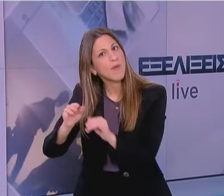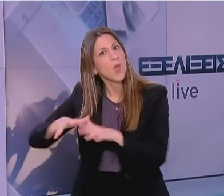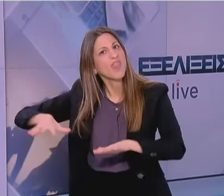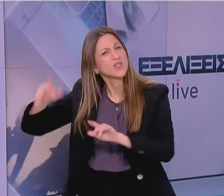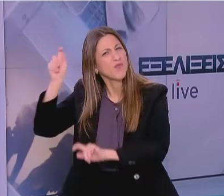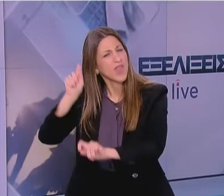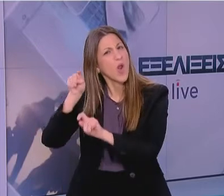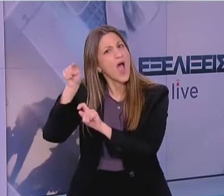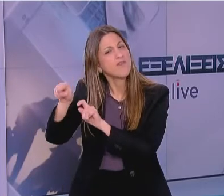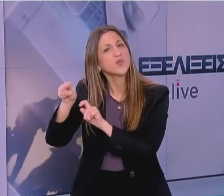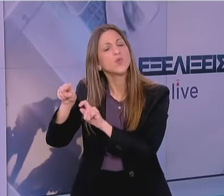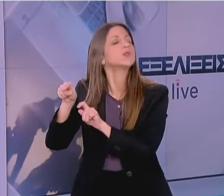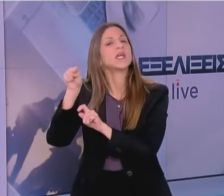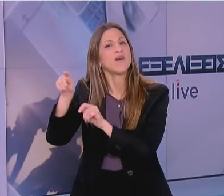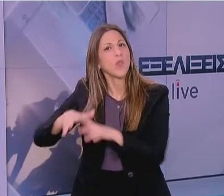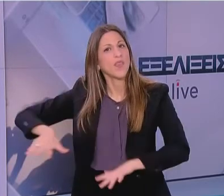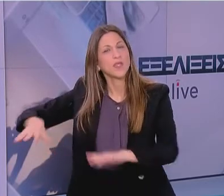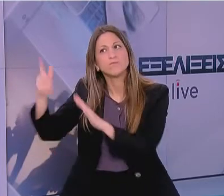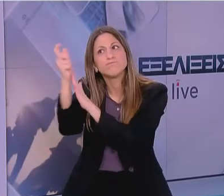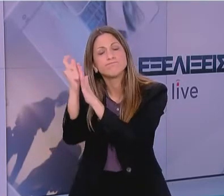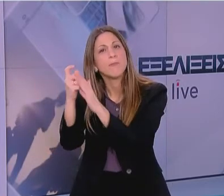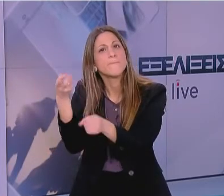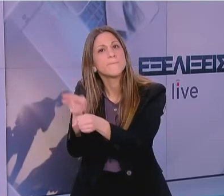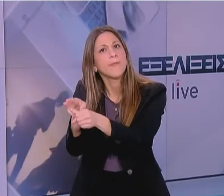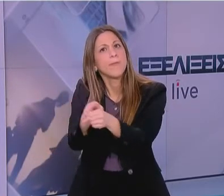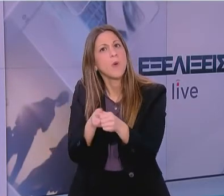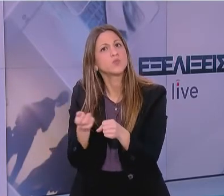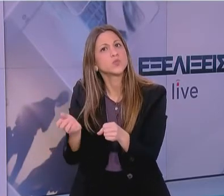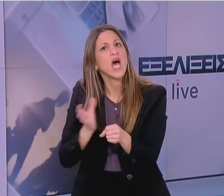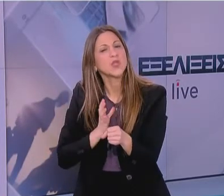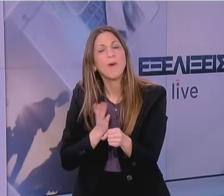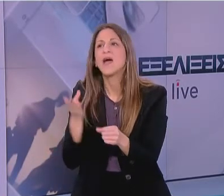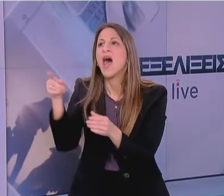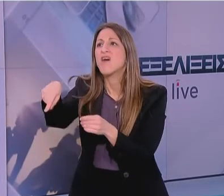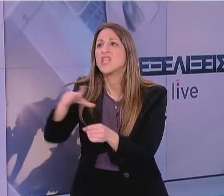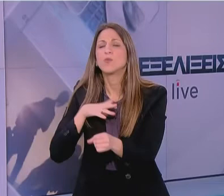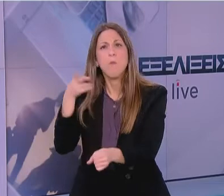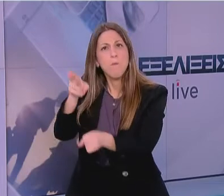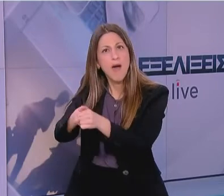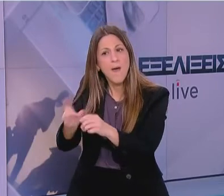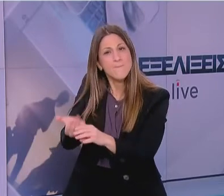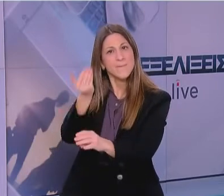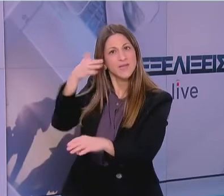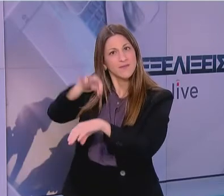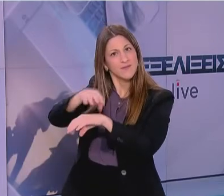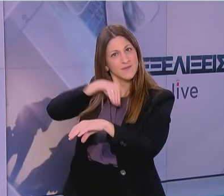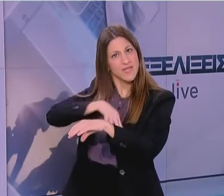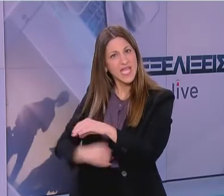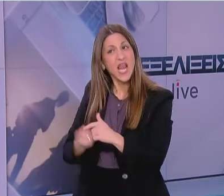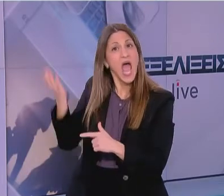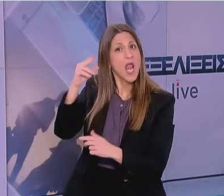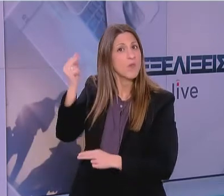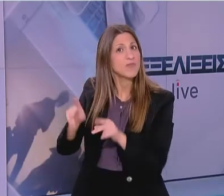θανάτους, που λέγεται EuroMOMO, και επιτηρεί την νοσηρότητα και τη θνητότητα. Την θνησιμότητα από αυτό